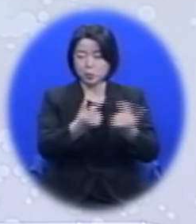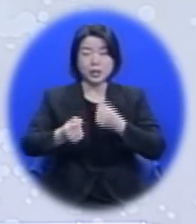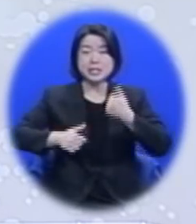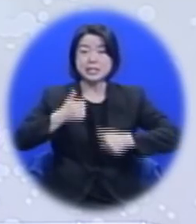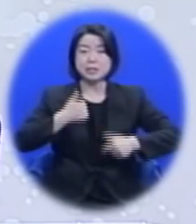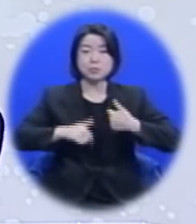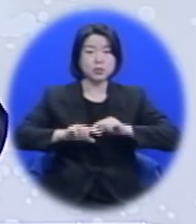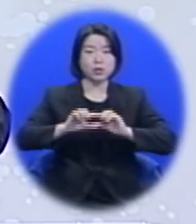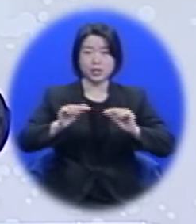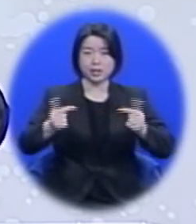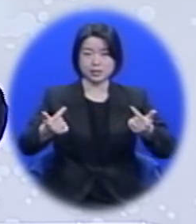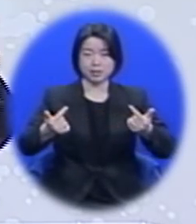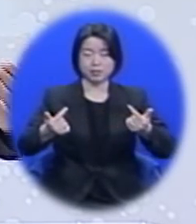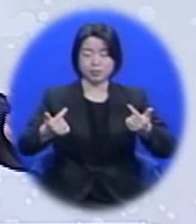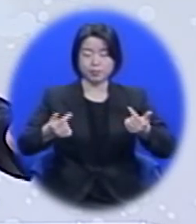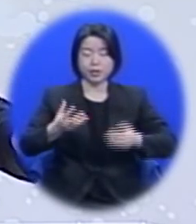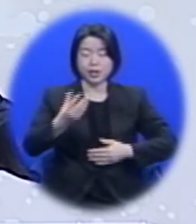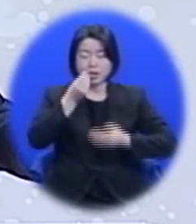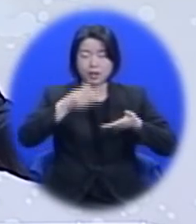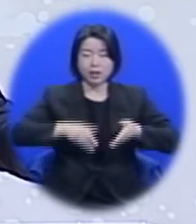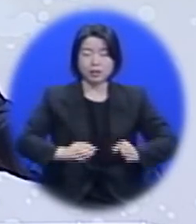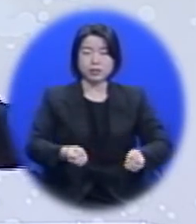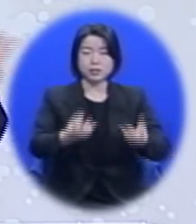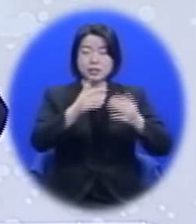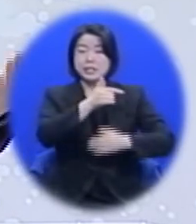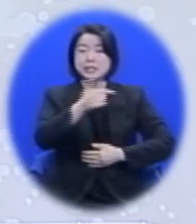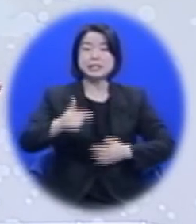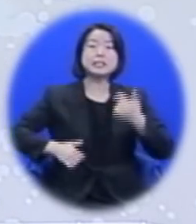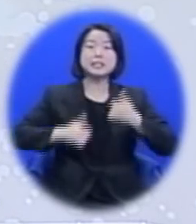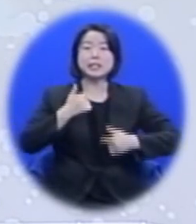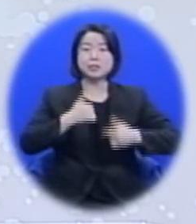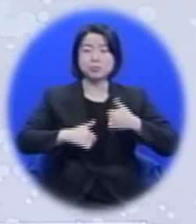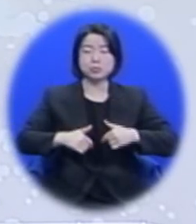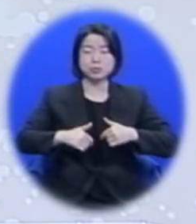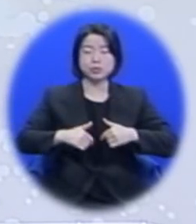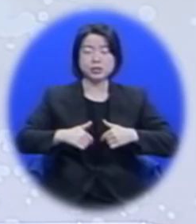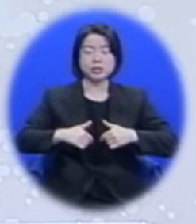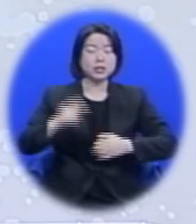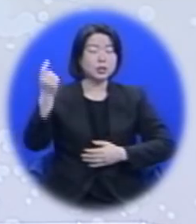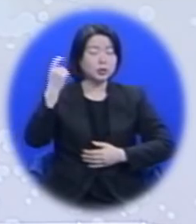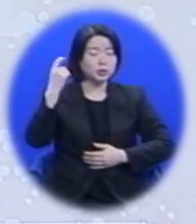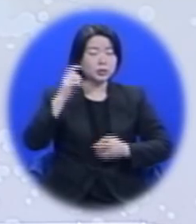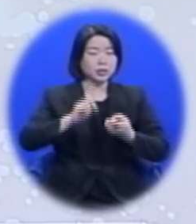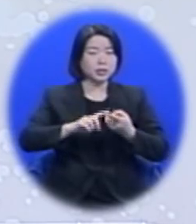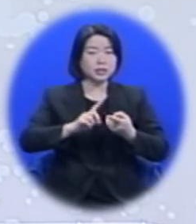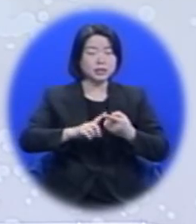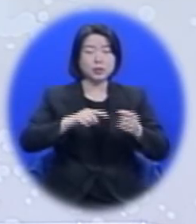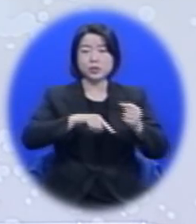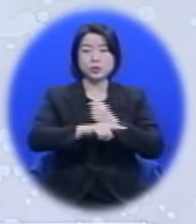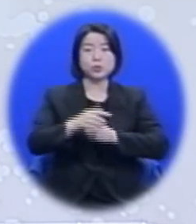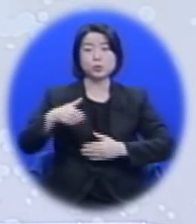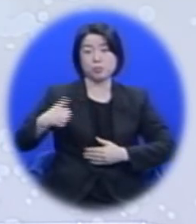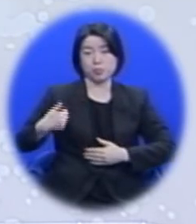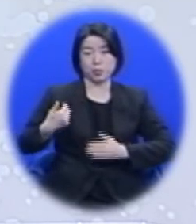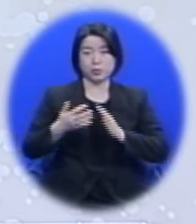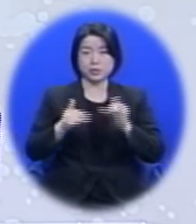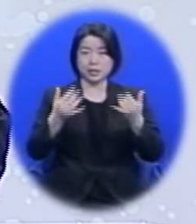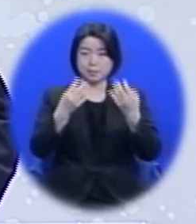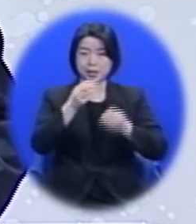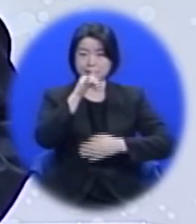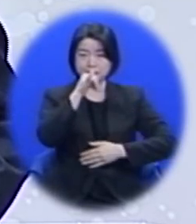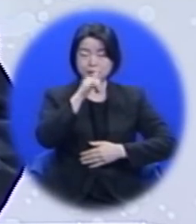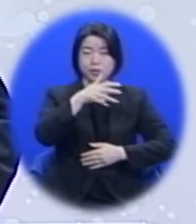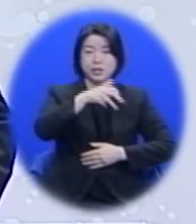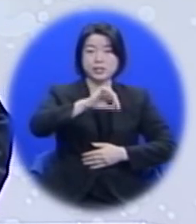같습니다. 성탄절이 큰 기쁨의 소식인 이유를 모르는 분들도 많습니다. 찰스